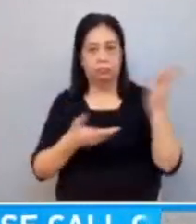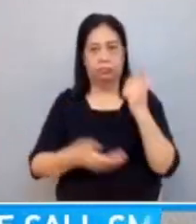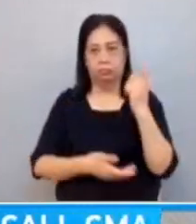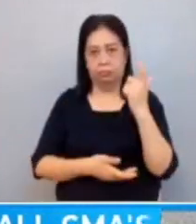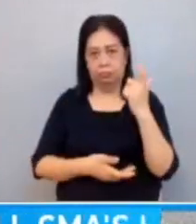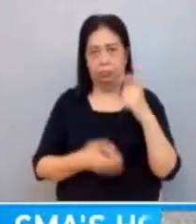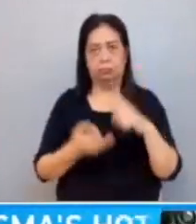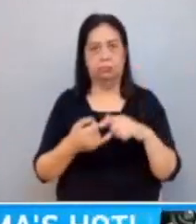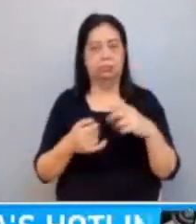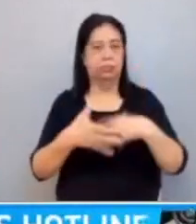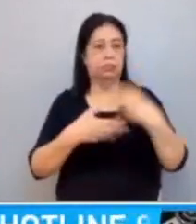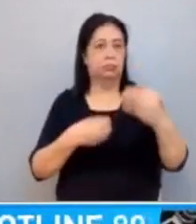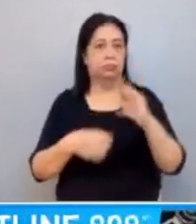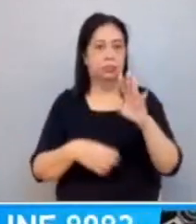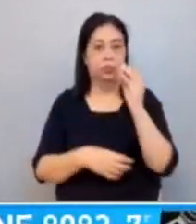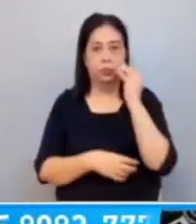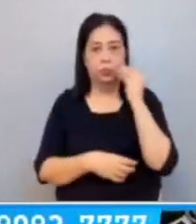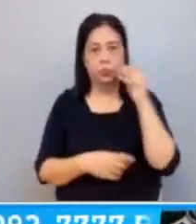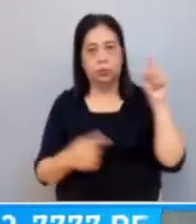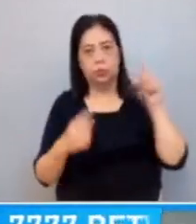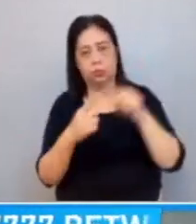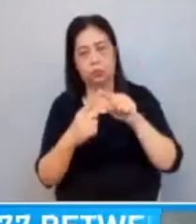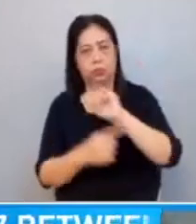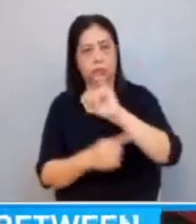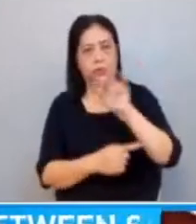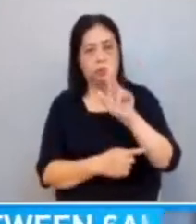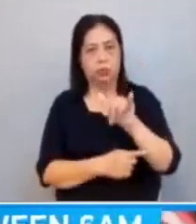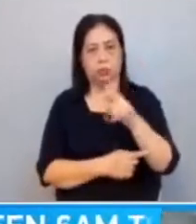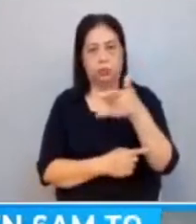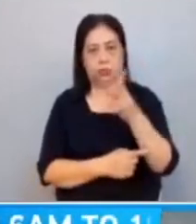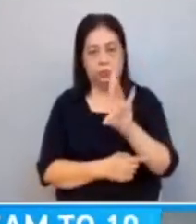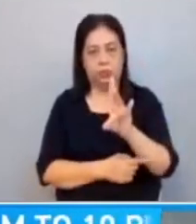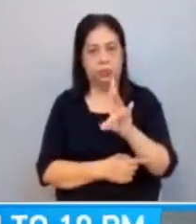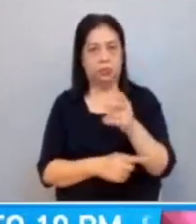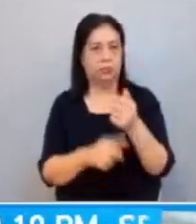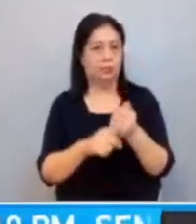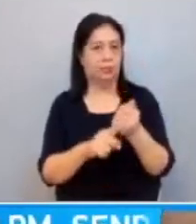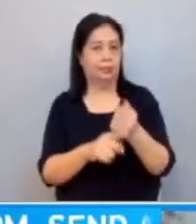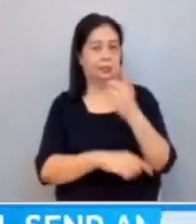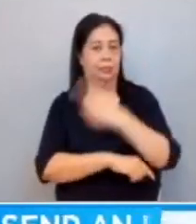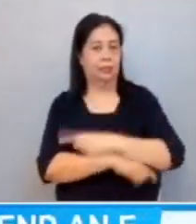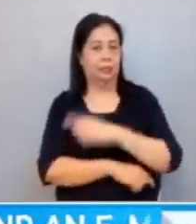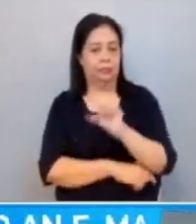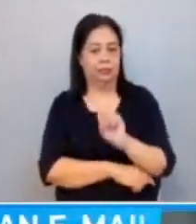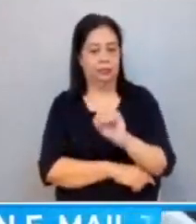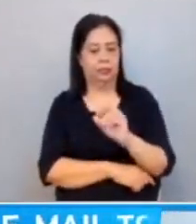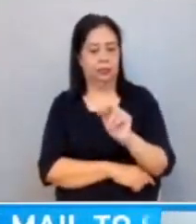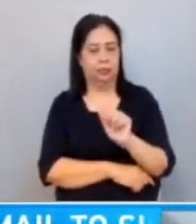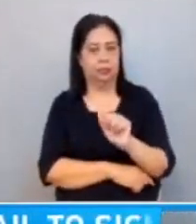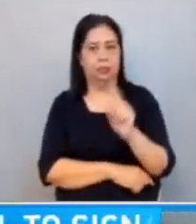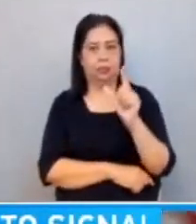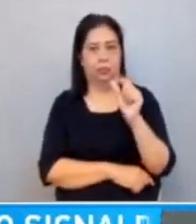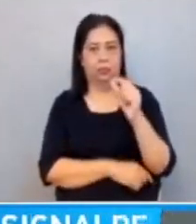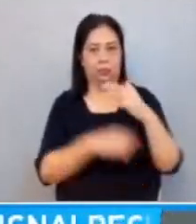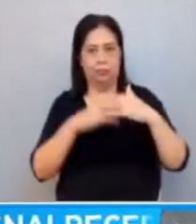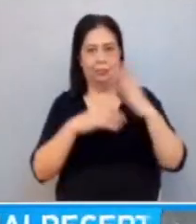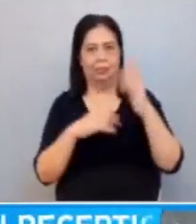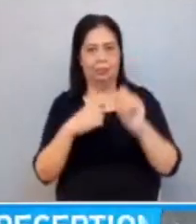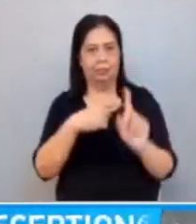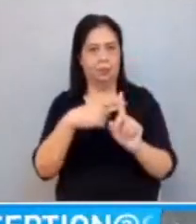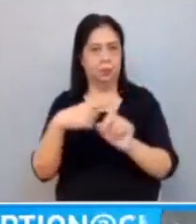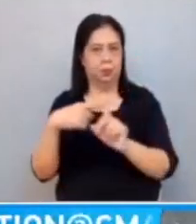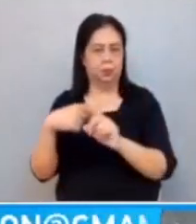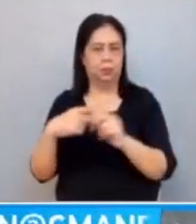outside the residence hanggang July 27 yan. Sa mismong araw ng Sona, mahigit 20,000 pulis ang ide-deploy.